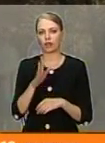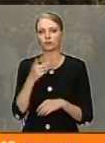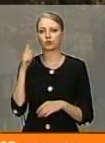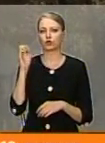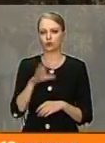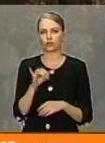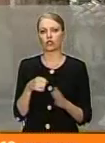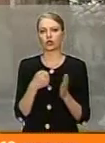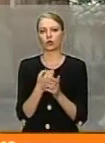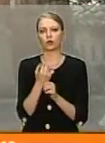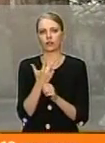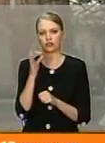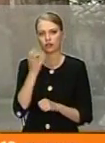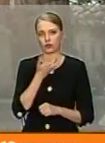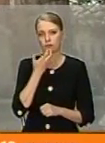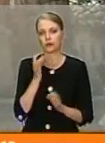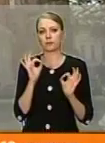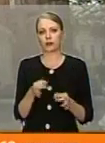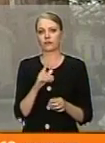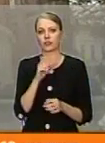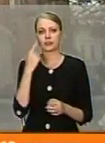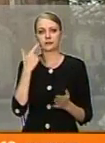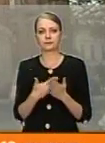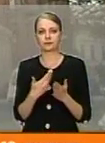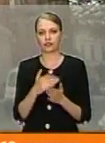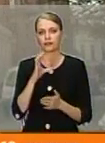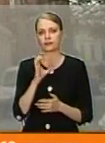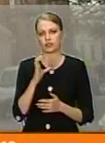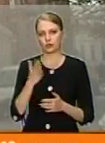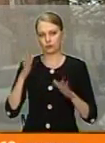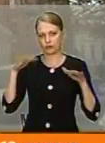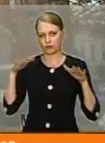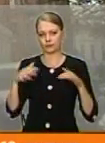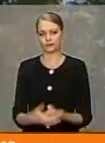сонячно і до 13 градусів тепла. Щоправда, за прогнозами, подощить в середу.